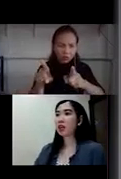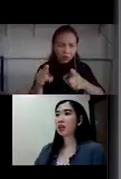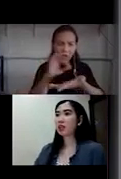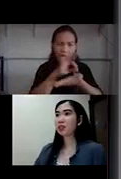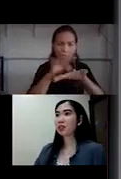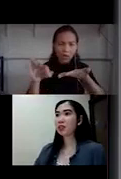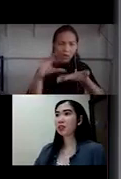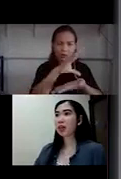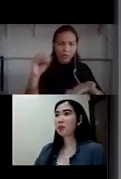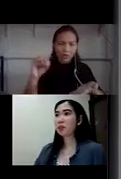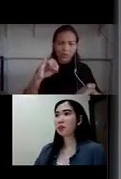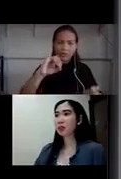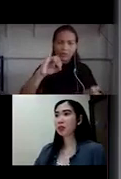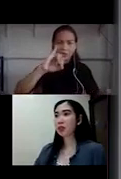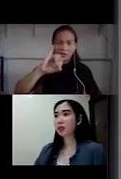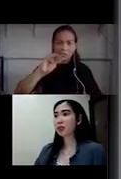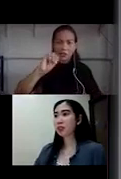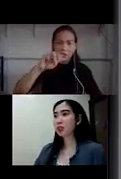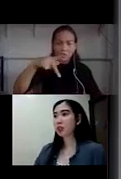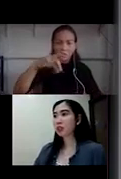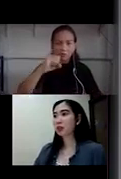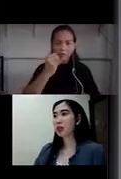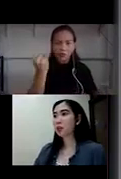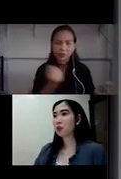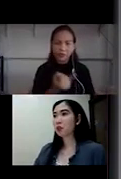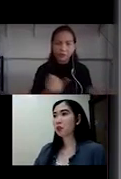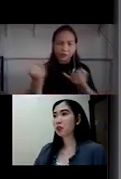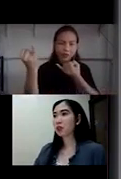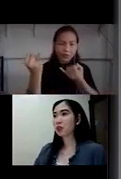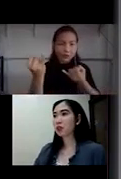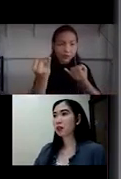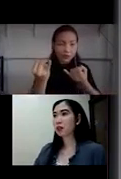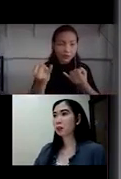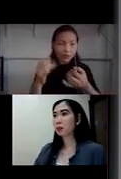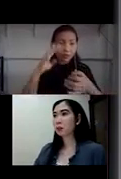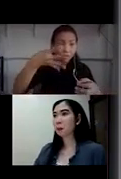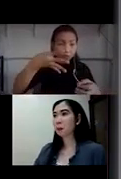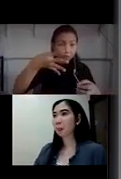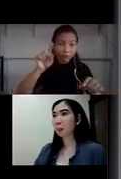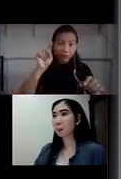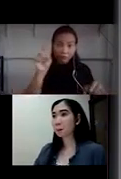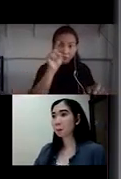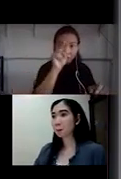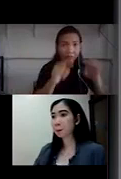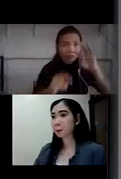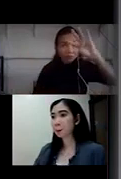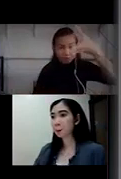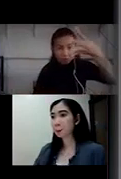fourth siya na tab sa settings. Tapos,